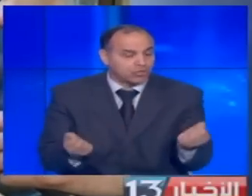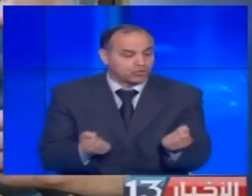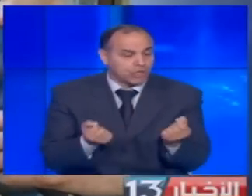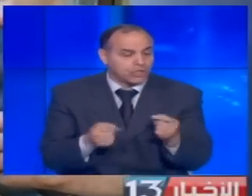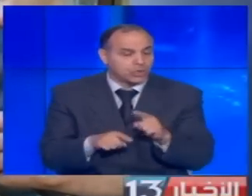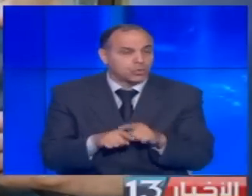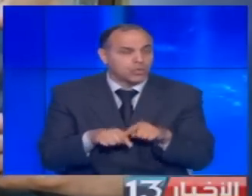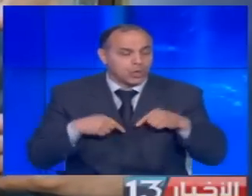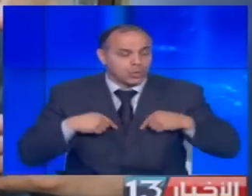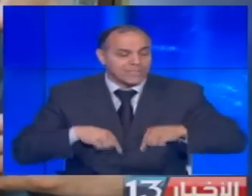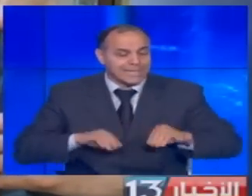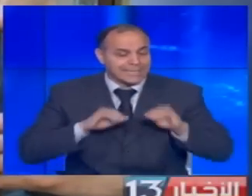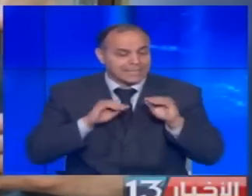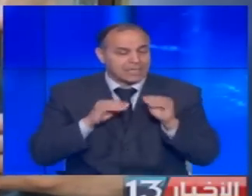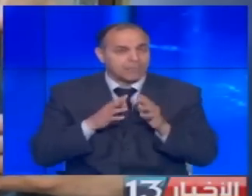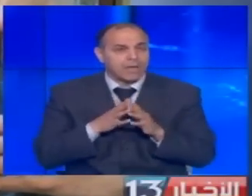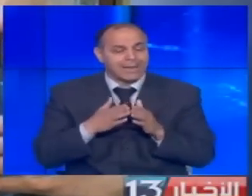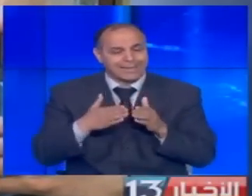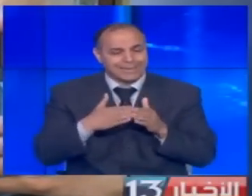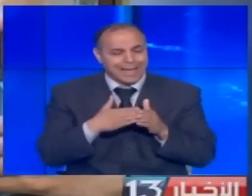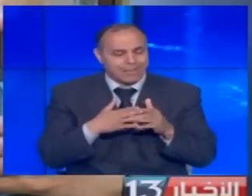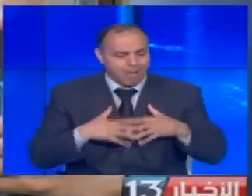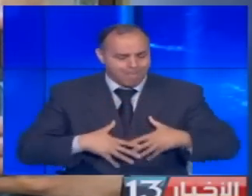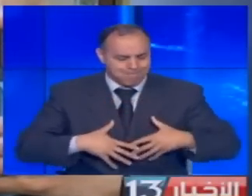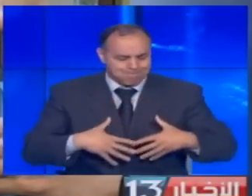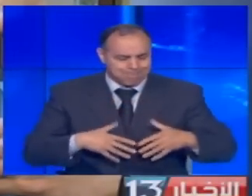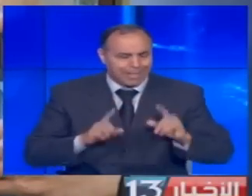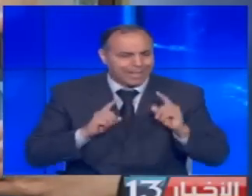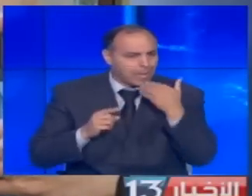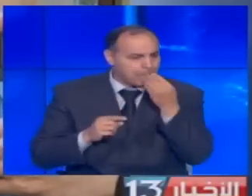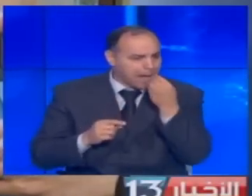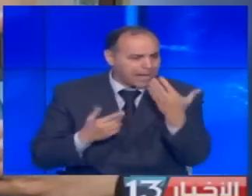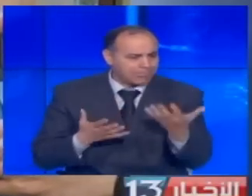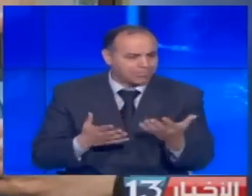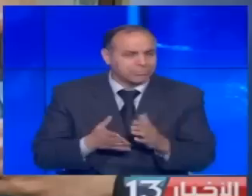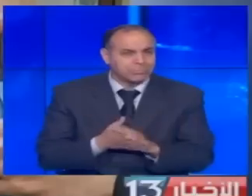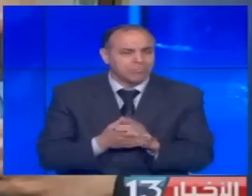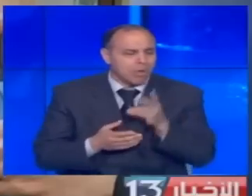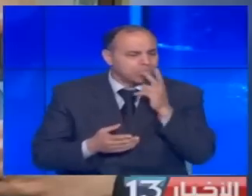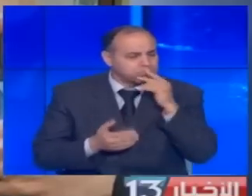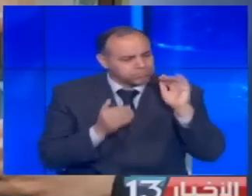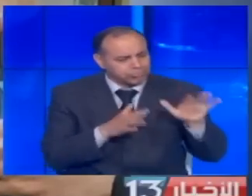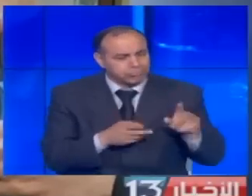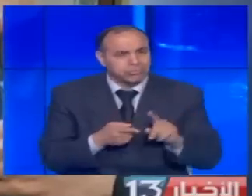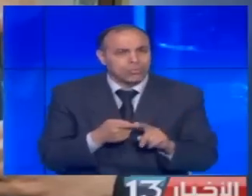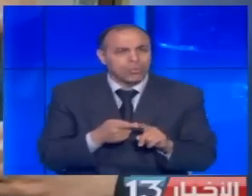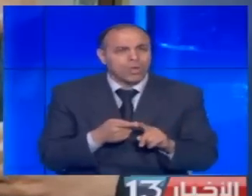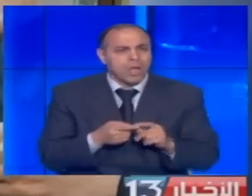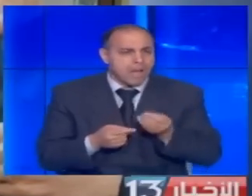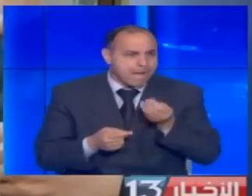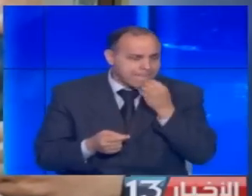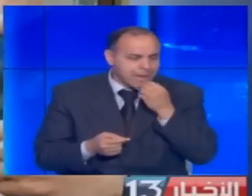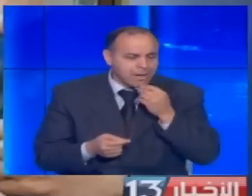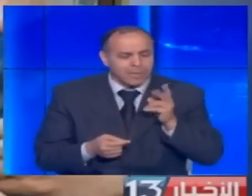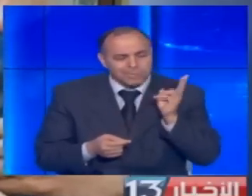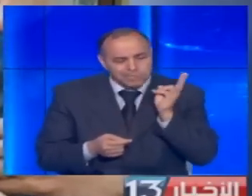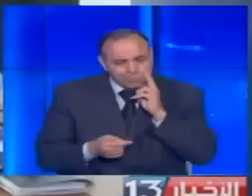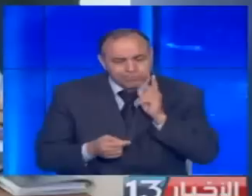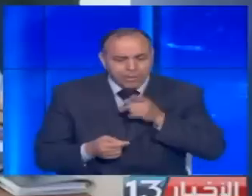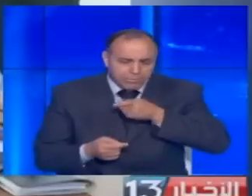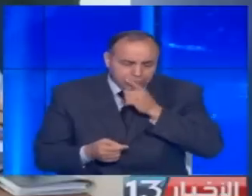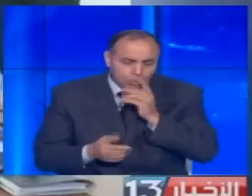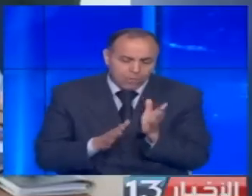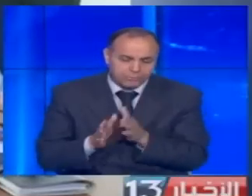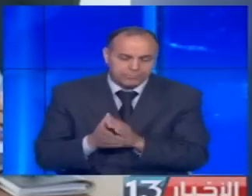تقوم بها وزاره التربيه للحد من السمنه لمقاومه ال ال التدخين لمقاومه ت تناول الكحول والمخدرات